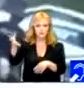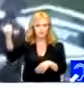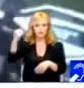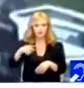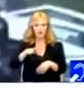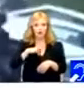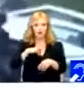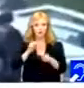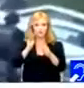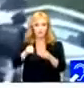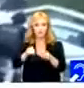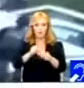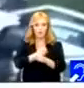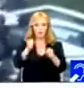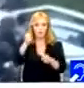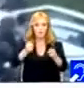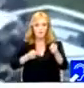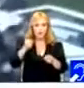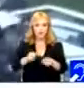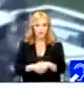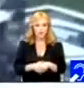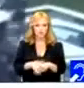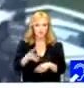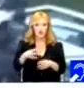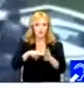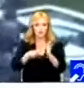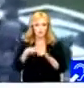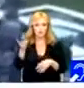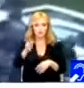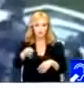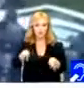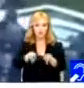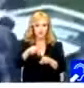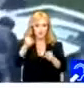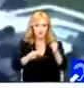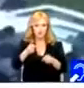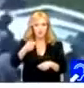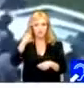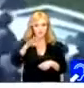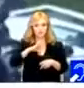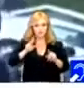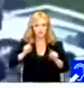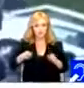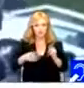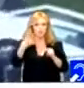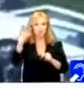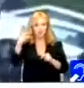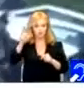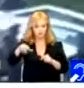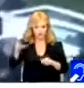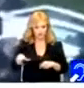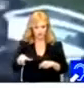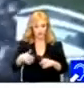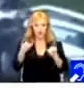mașină capcană și într-un alt loc, dar simultan un atentat cu armă automată și bombe. Ieri au fost arestate 4 persoane. Celelalte 3 erau